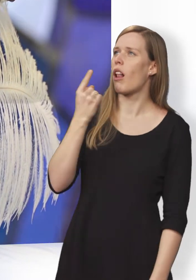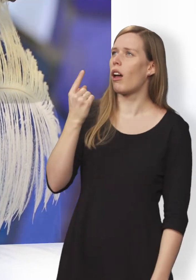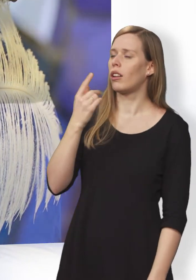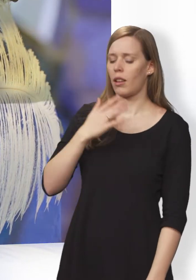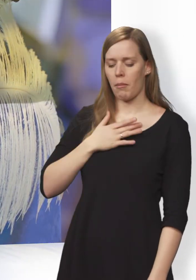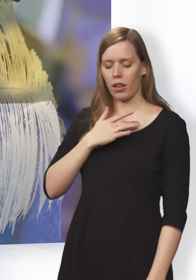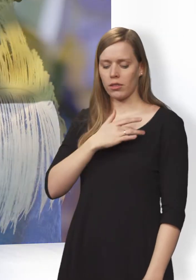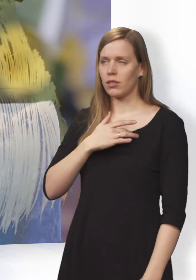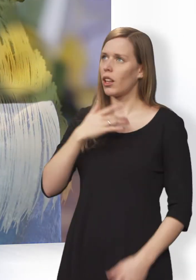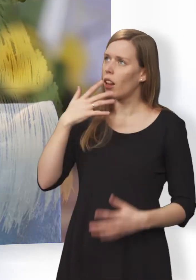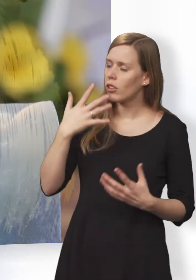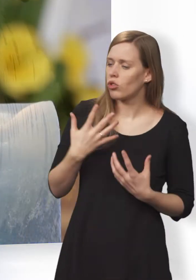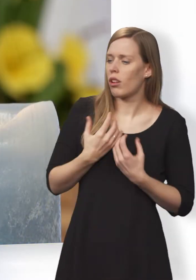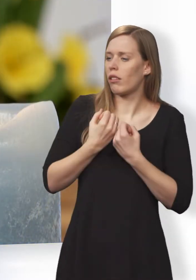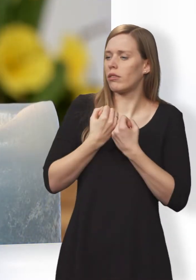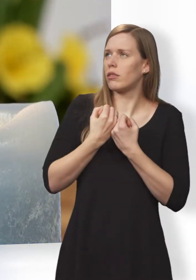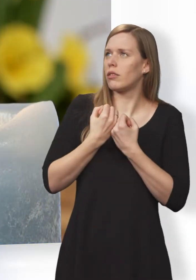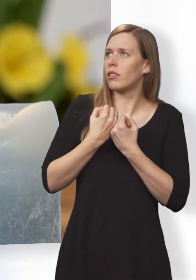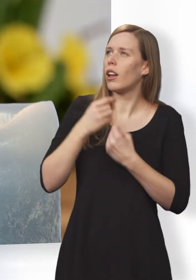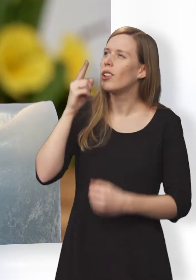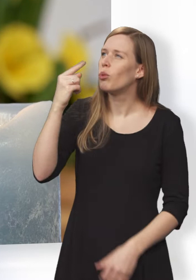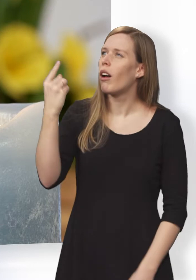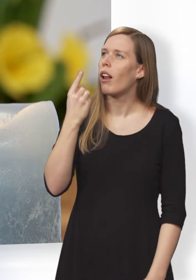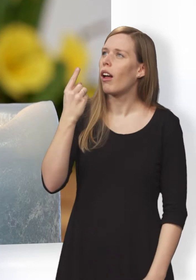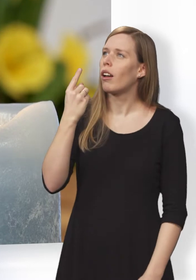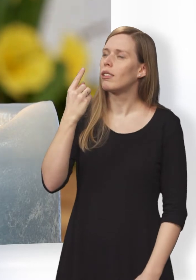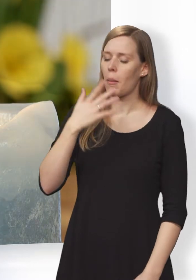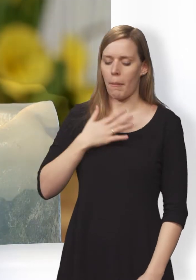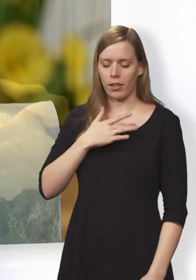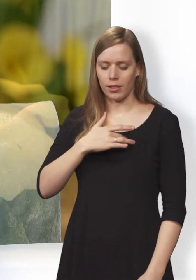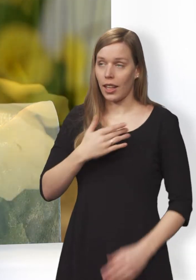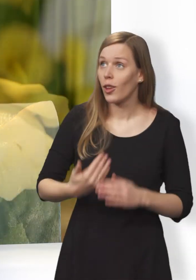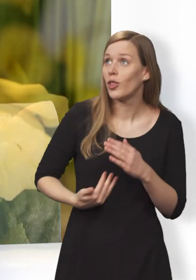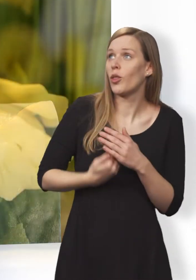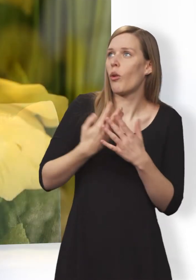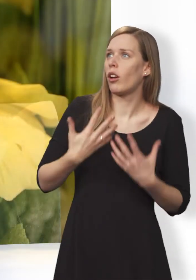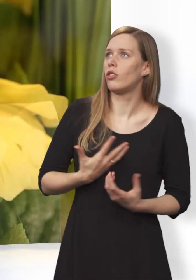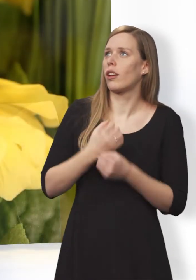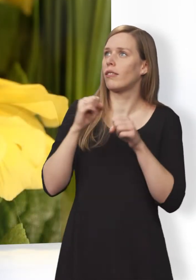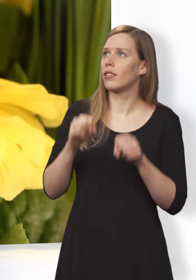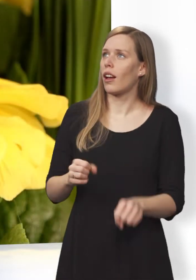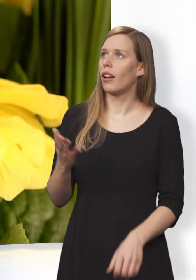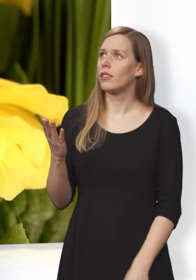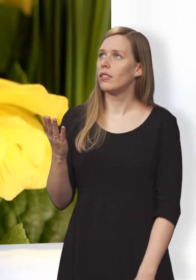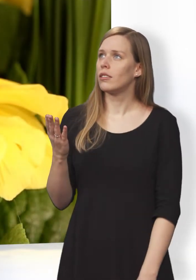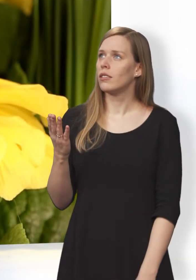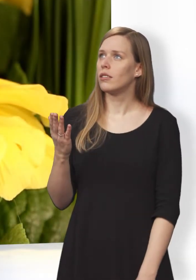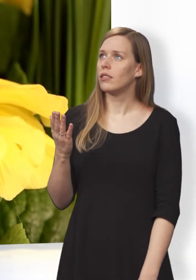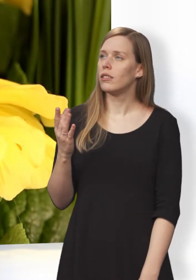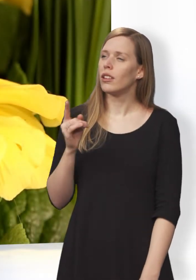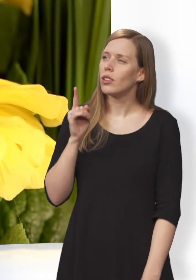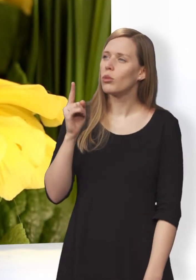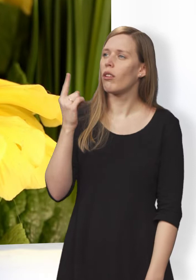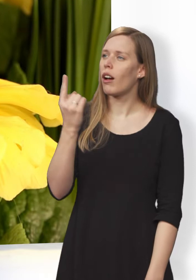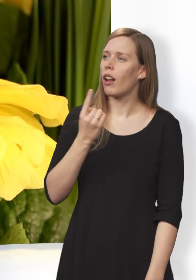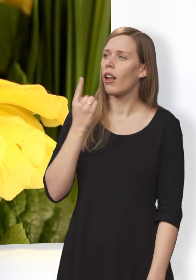seele erschaffen können du allein kannst sie aufs neue erschaffen du allein hast